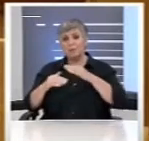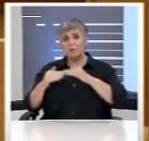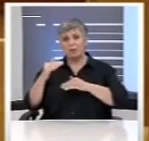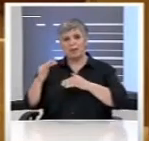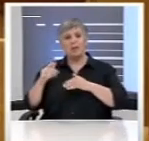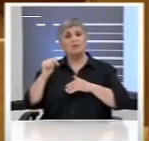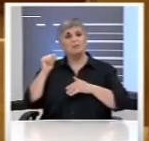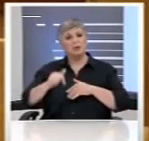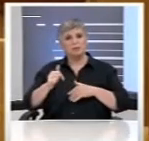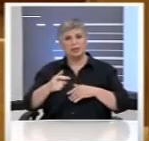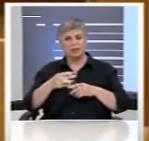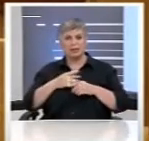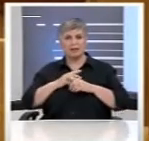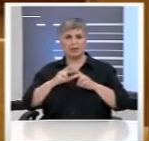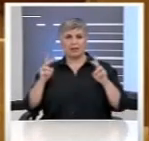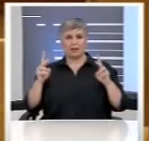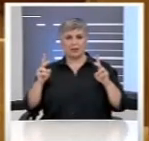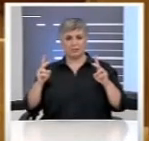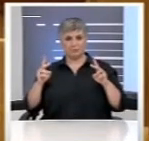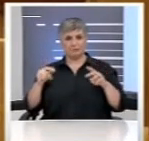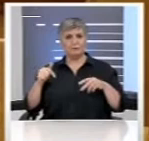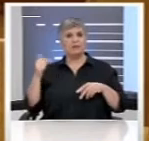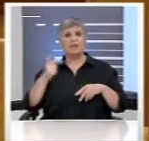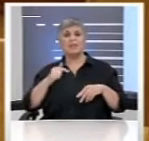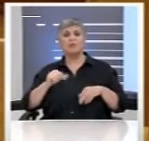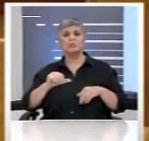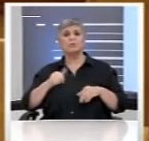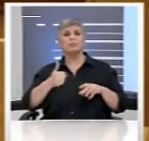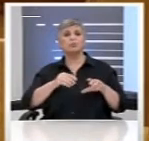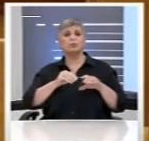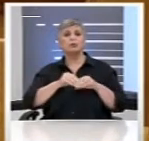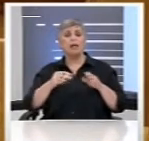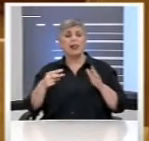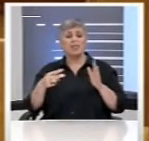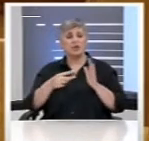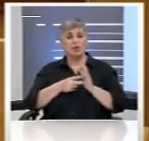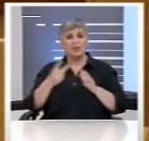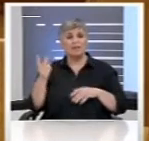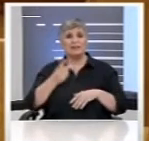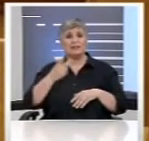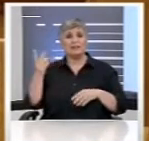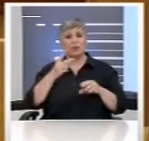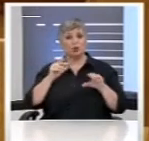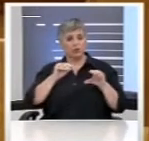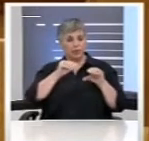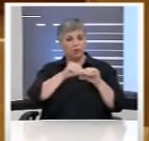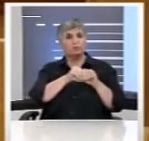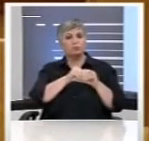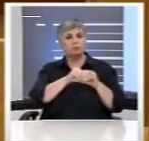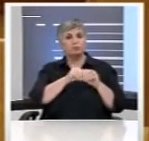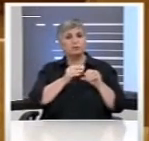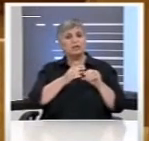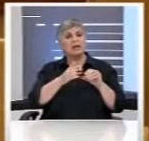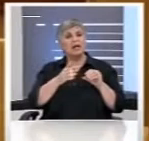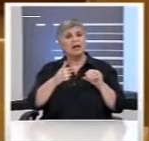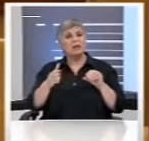το μέσο πρωτογενές πλεώνασμα μετά το 2022 και για μεγάλο χρονικό ορίζοντα, πρωτογενές